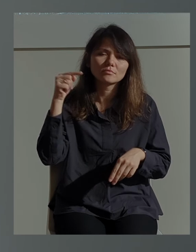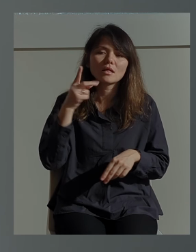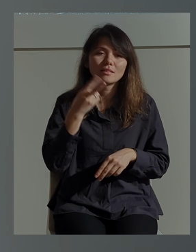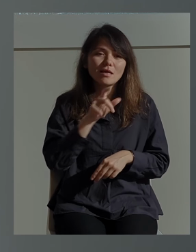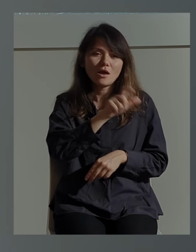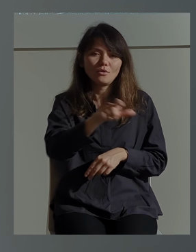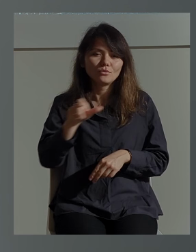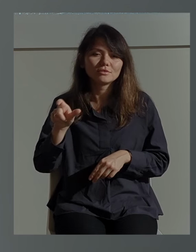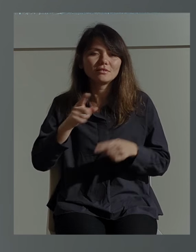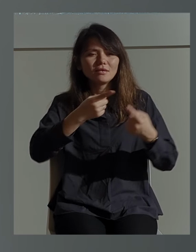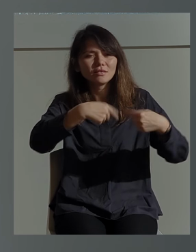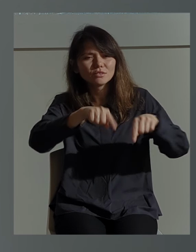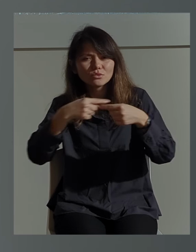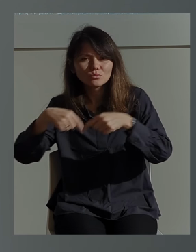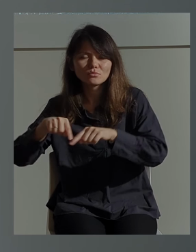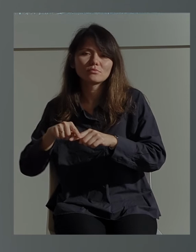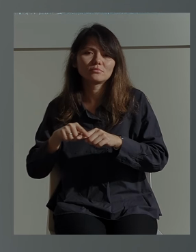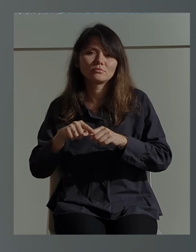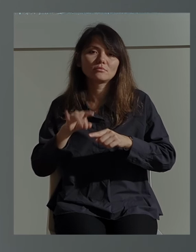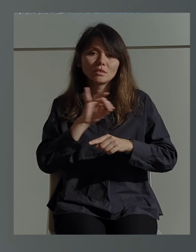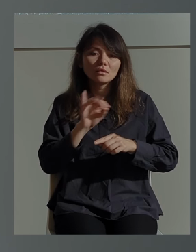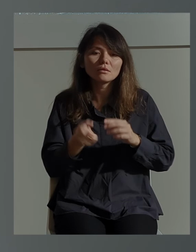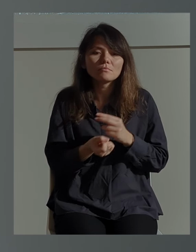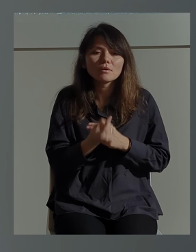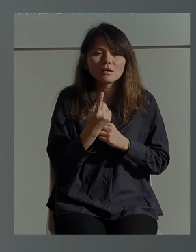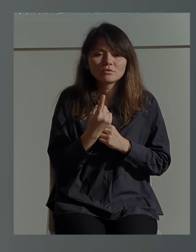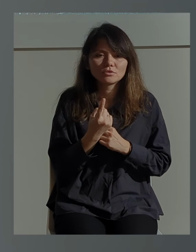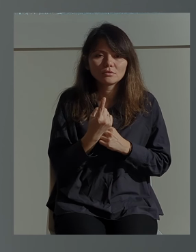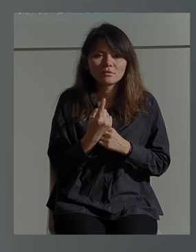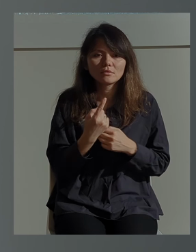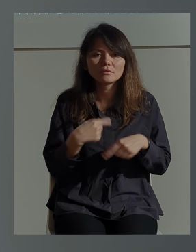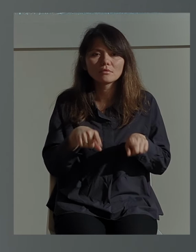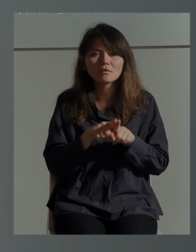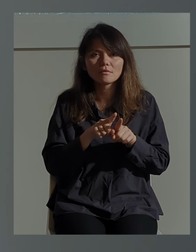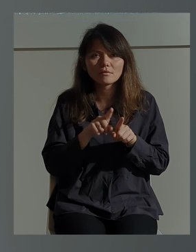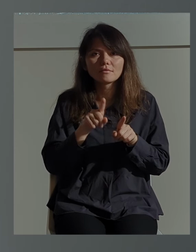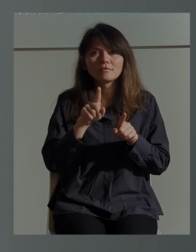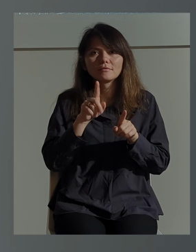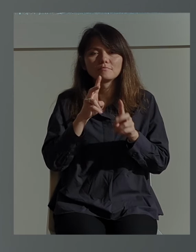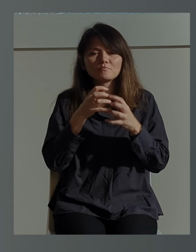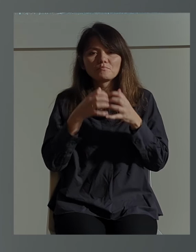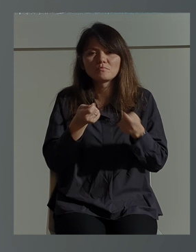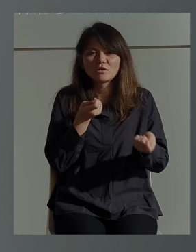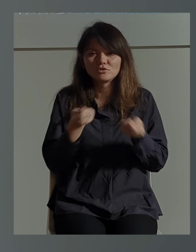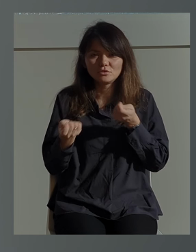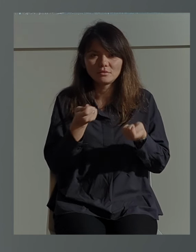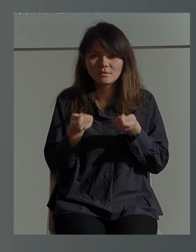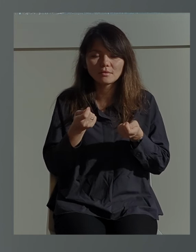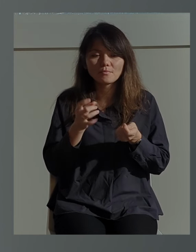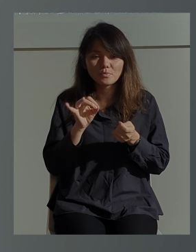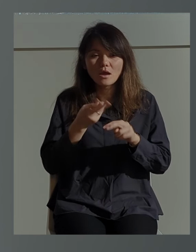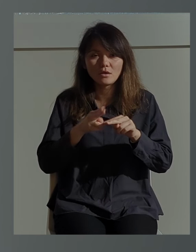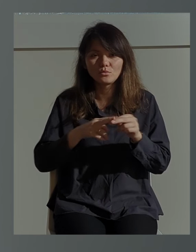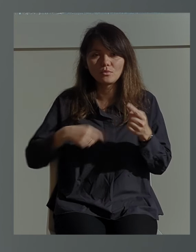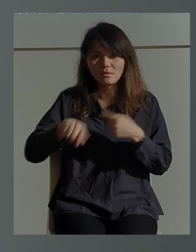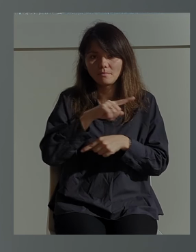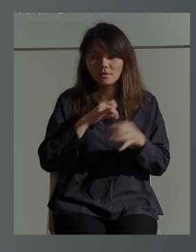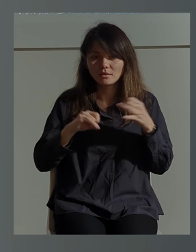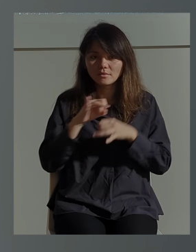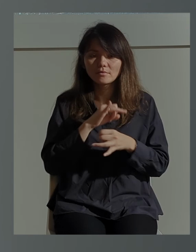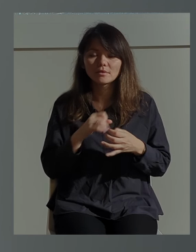людей институтов и порождает ту грандиозную машинери о которой мы говорим